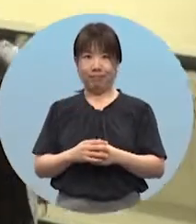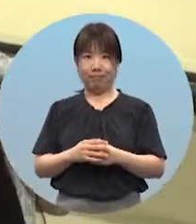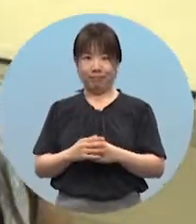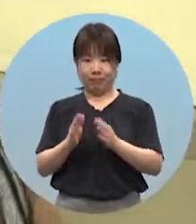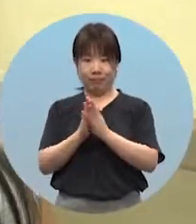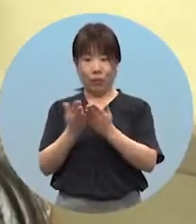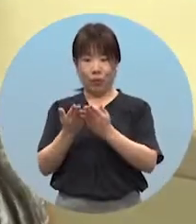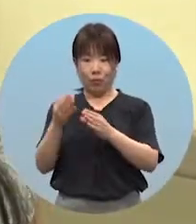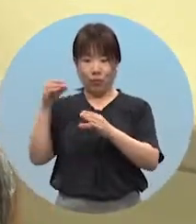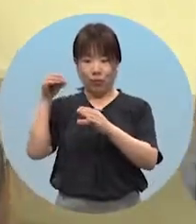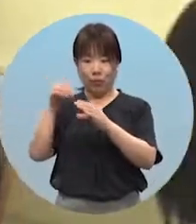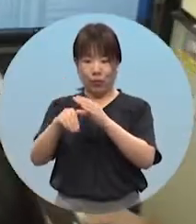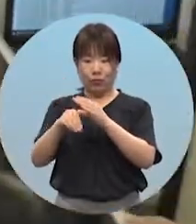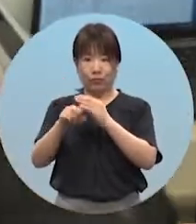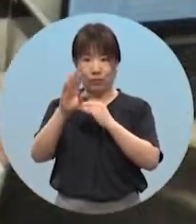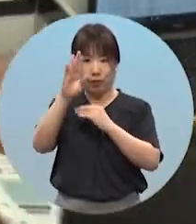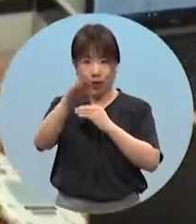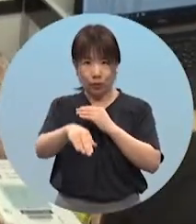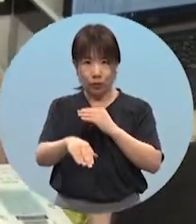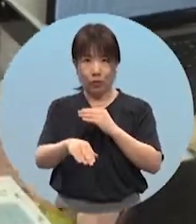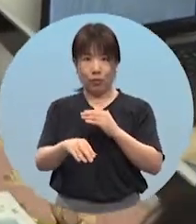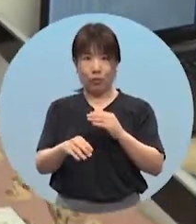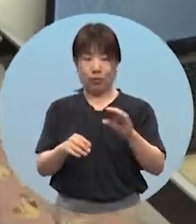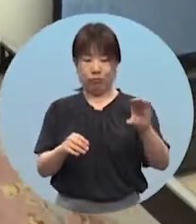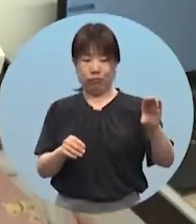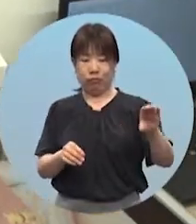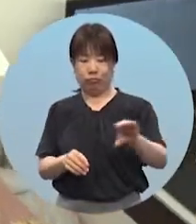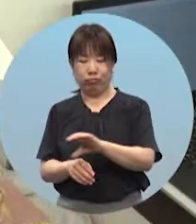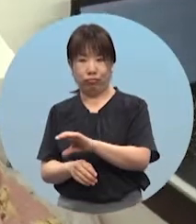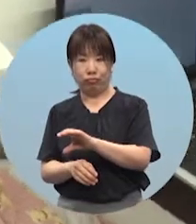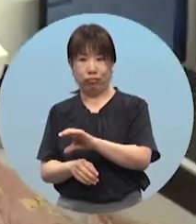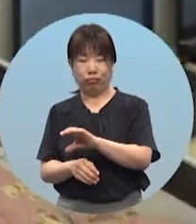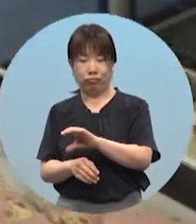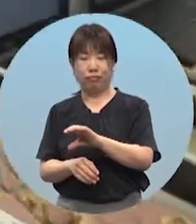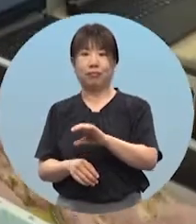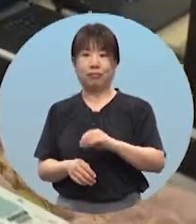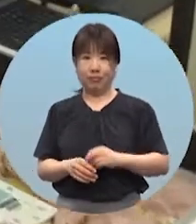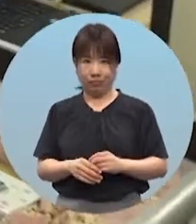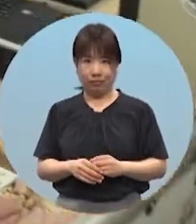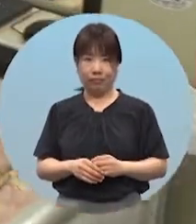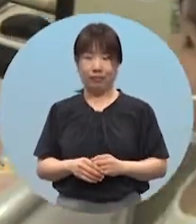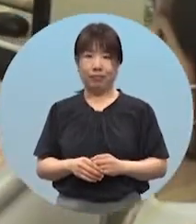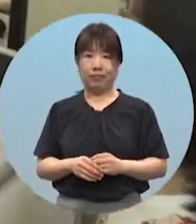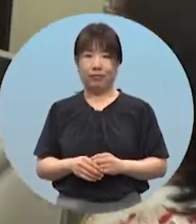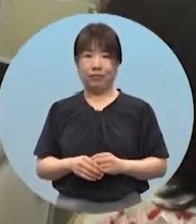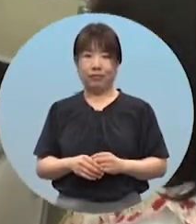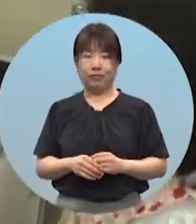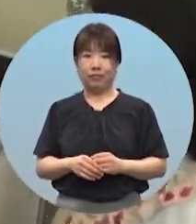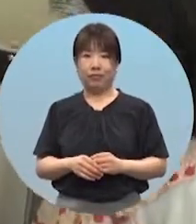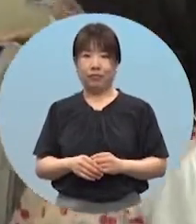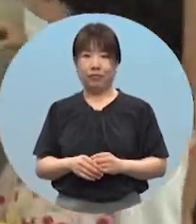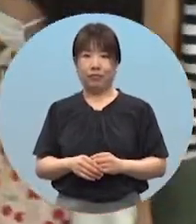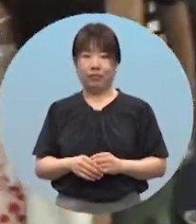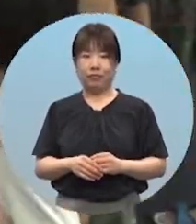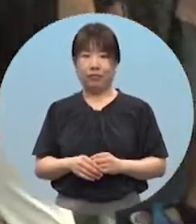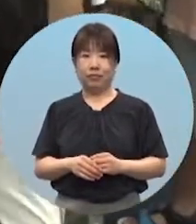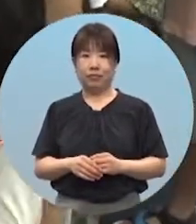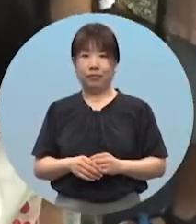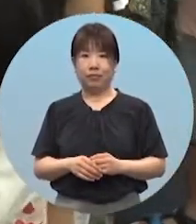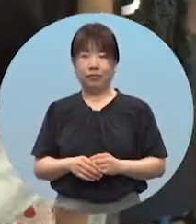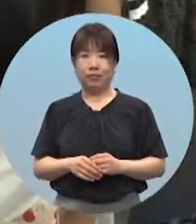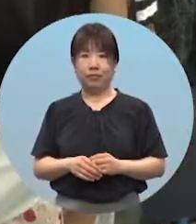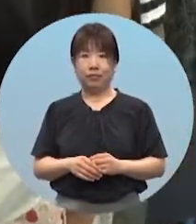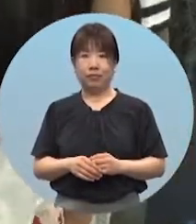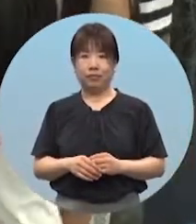こんな感じ、こんな感じ。これ今本の返却の様子ね。これね、ここに乗ってるだけじゃなく